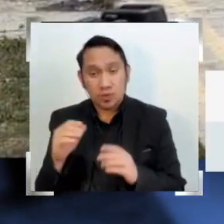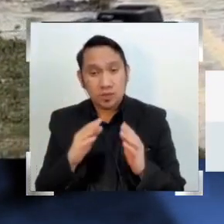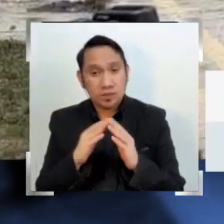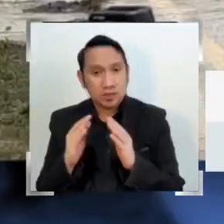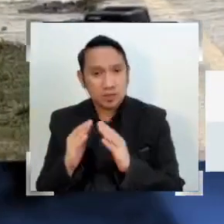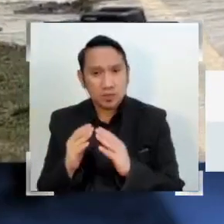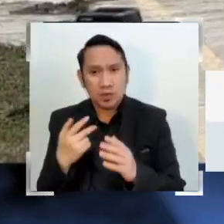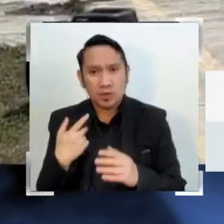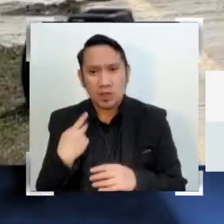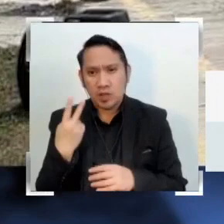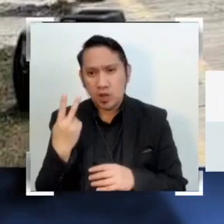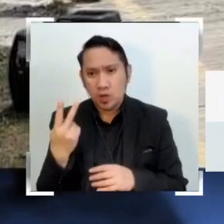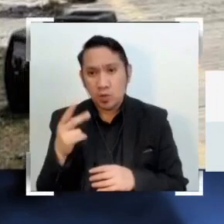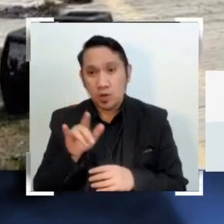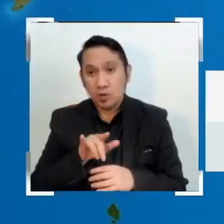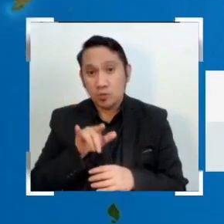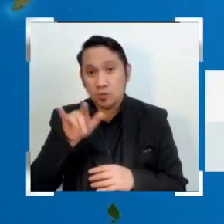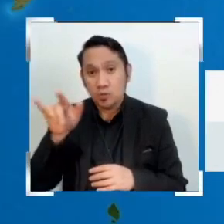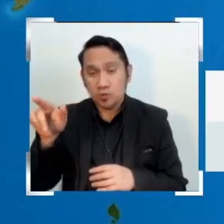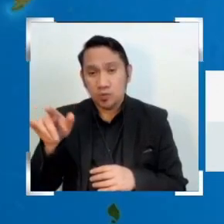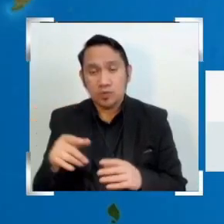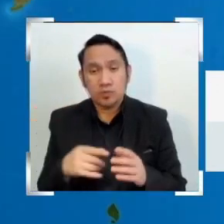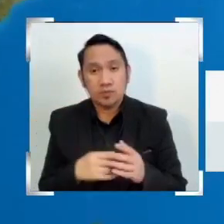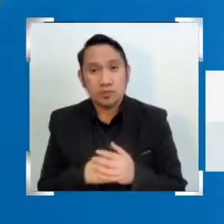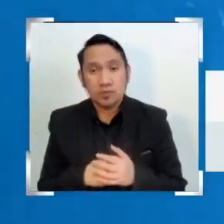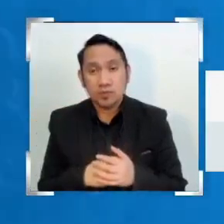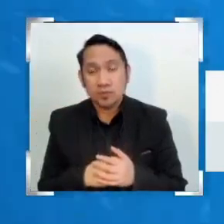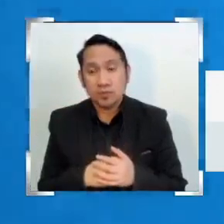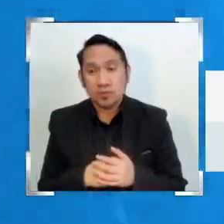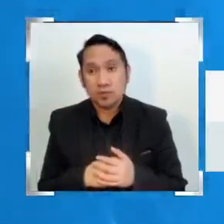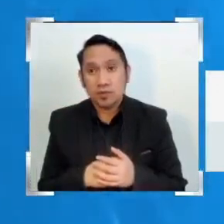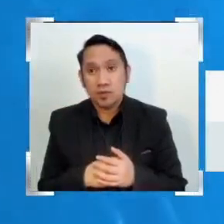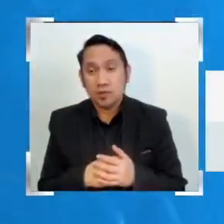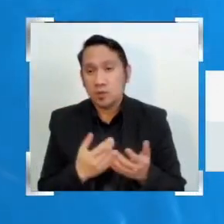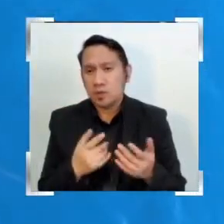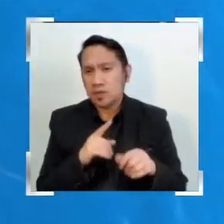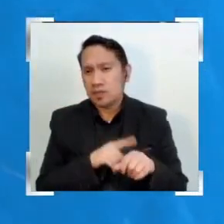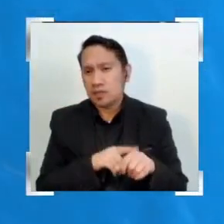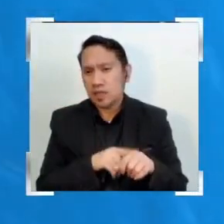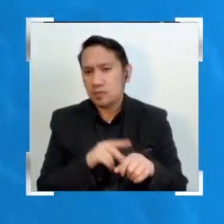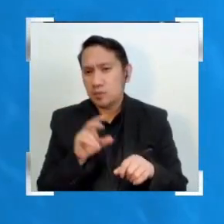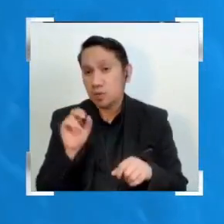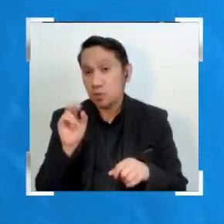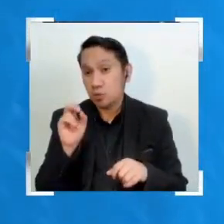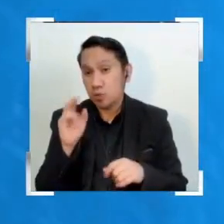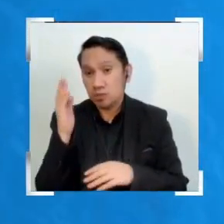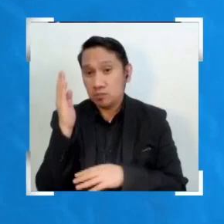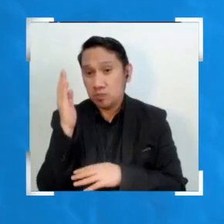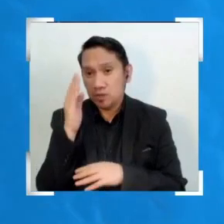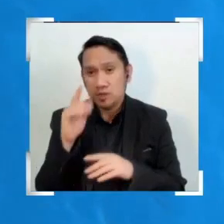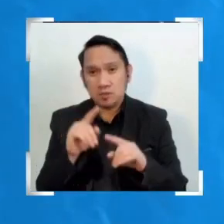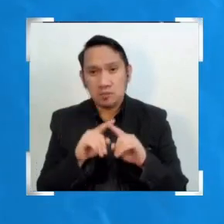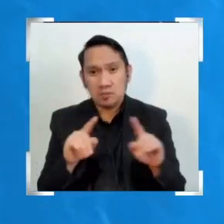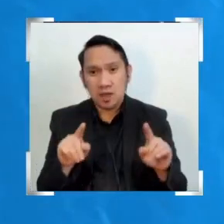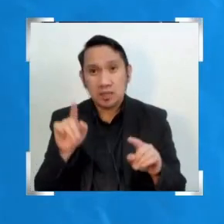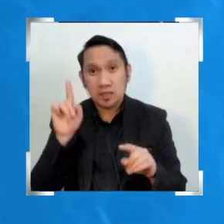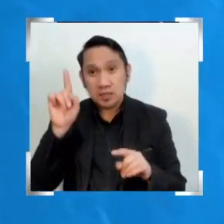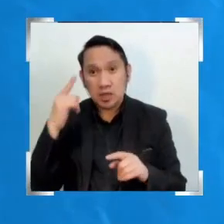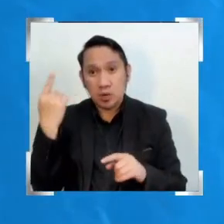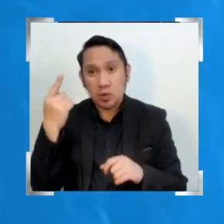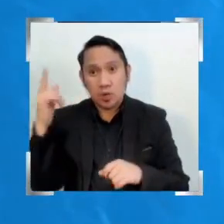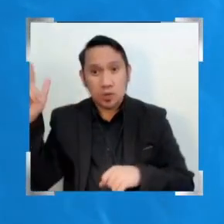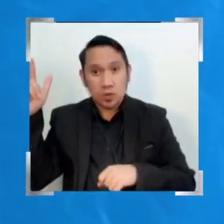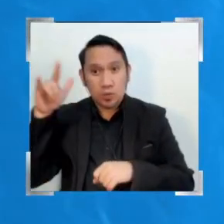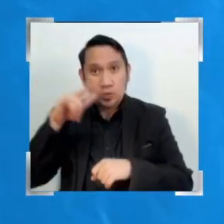dalawang eroplano ang nag-takeoff mula sa Lawag City Airport pasado alas 12 ng tanghali kanina. Pero isa lang ang nakarating sa Tuguegarao